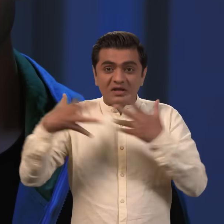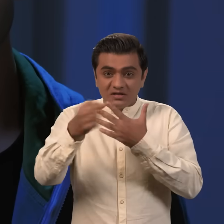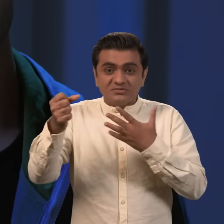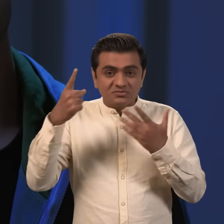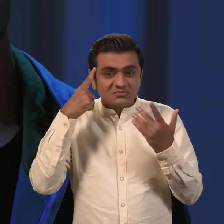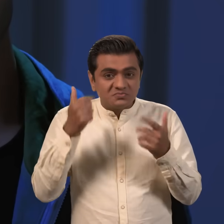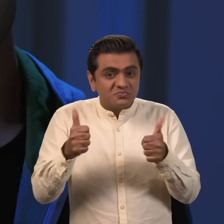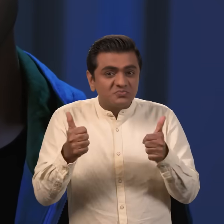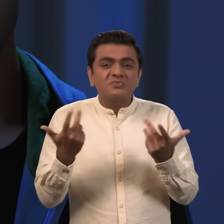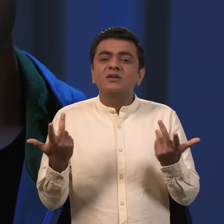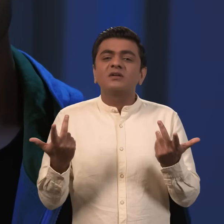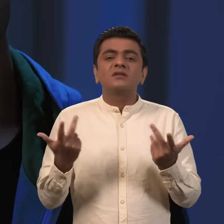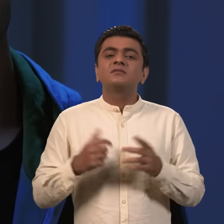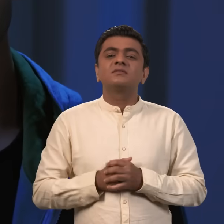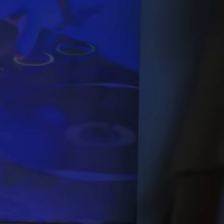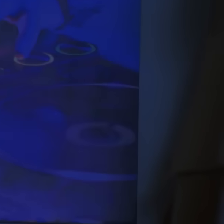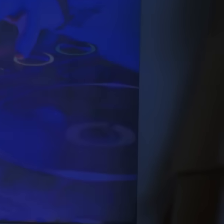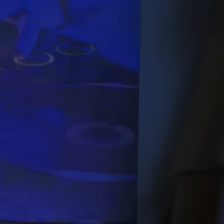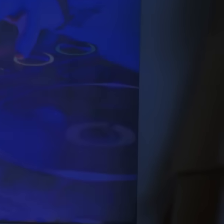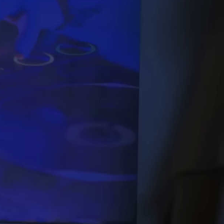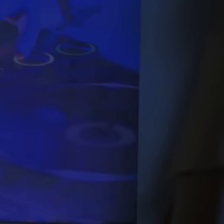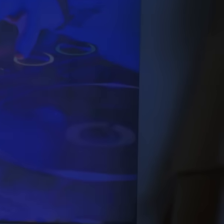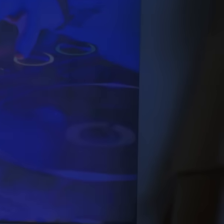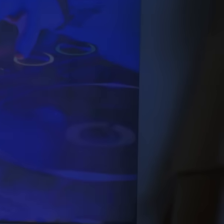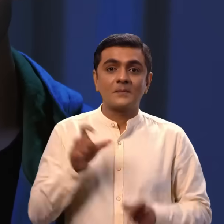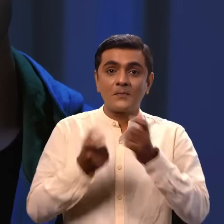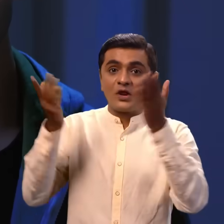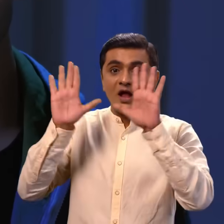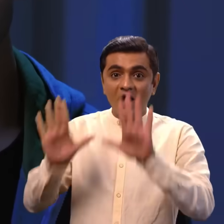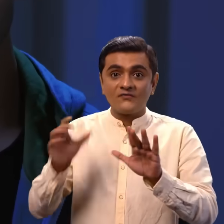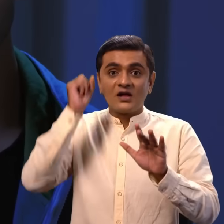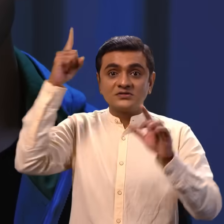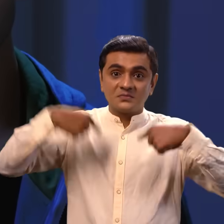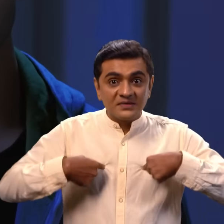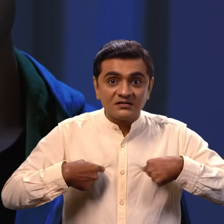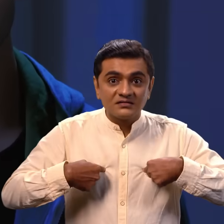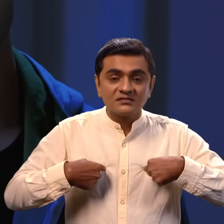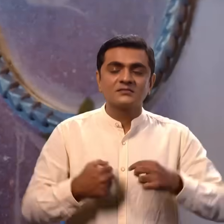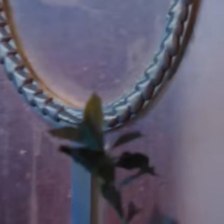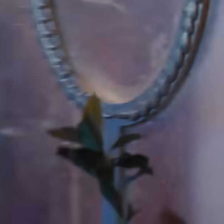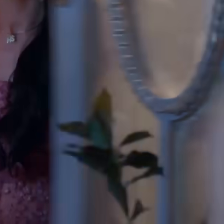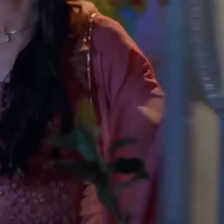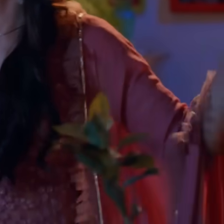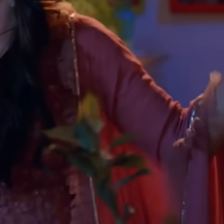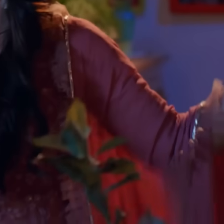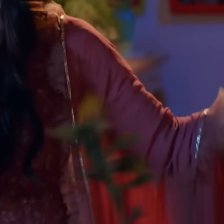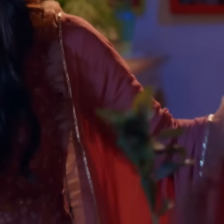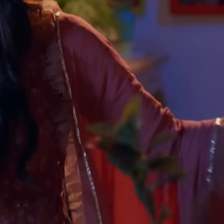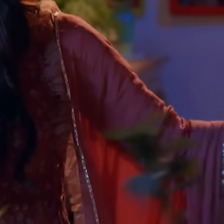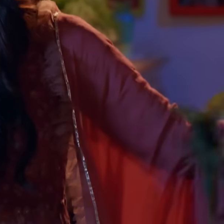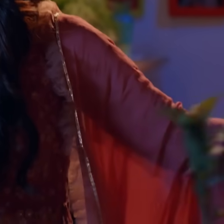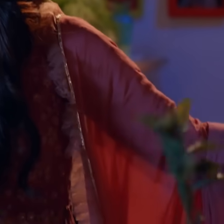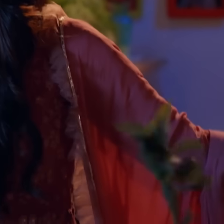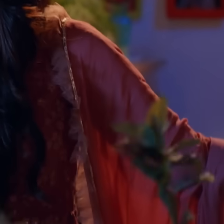उम्मीद करूंगा कि वो मुझे समझे। क्या कोई है जो मुझे समझेगा?